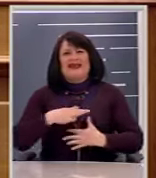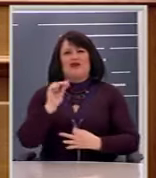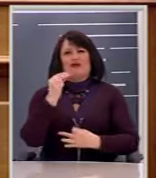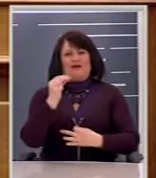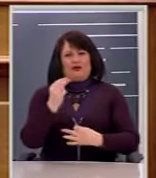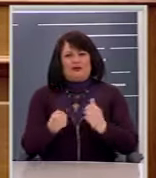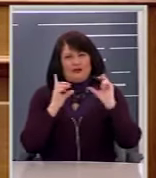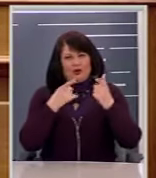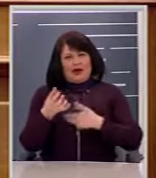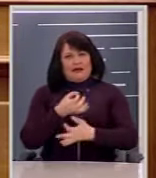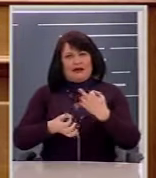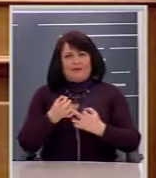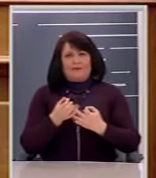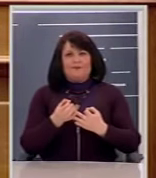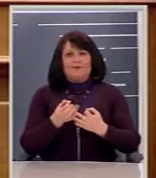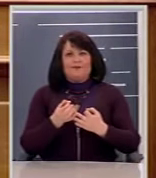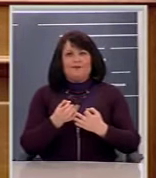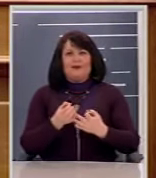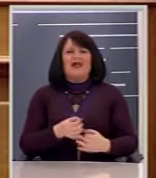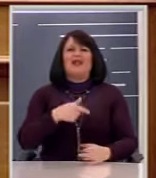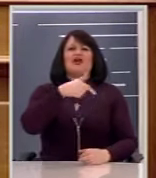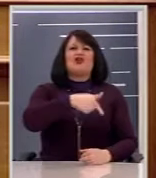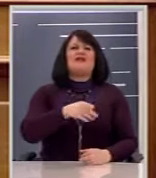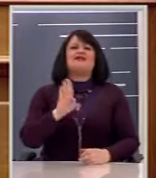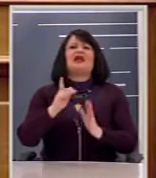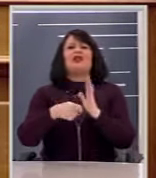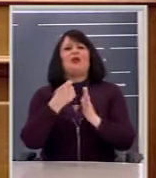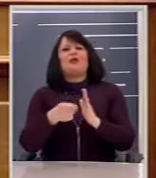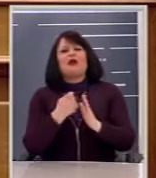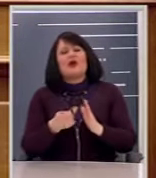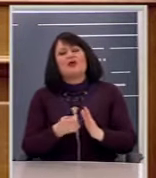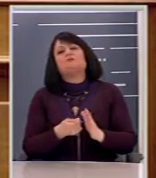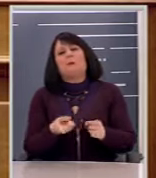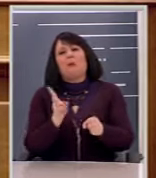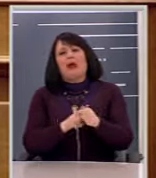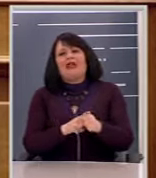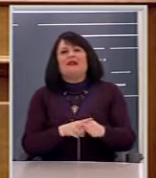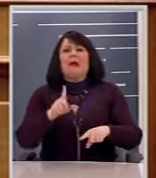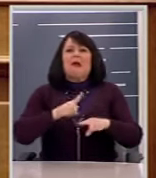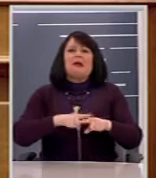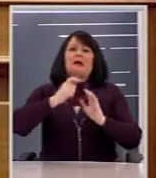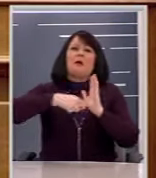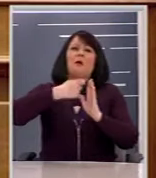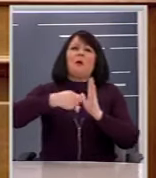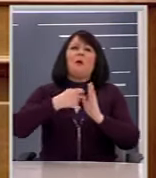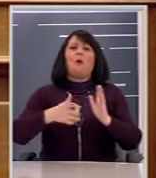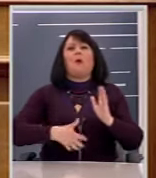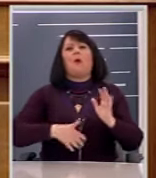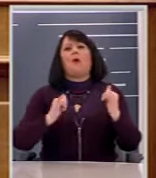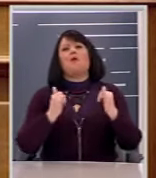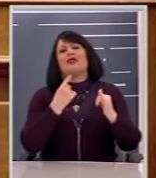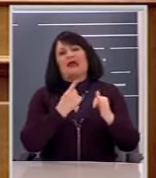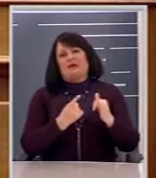εκπρόσωπος, μιλώντας για Γεωργία Βασιλιάδου, Θεός χωρέστην, μιλώντας για ελληνικές κωμωδίες, να